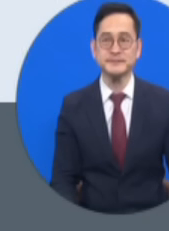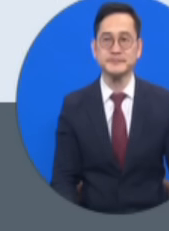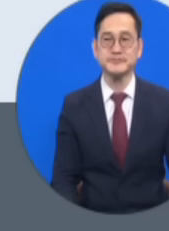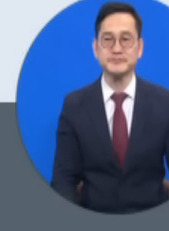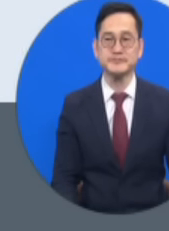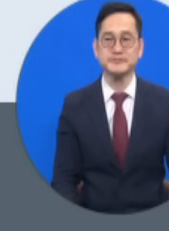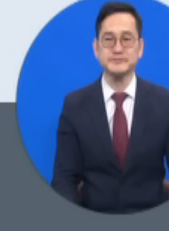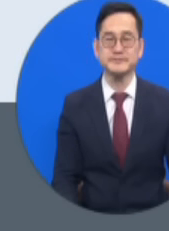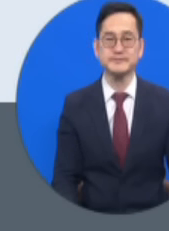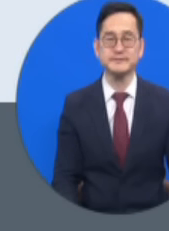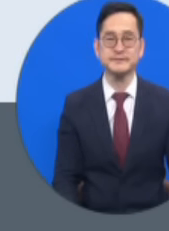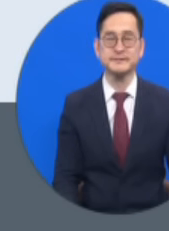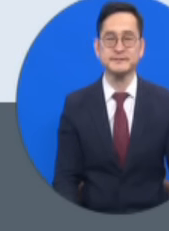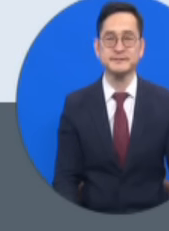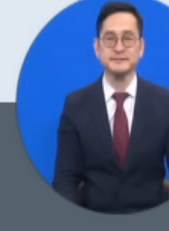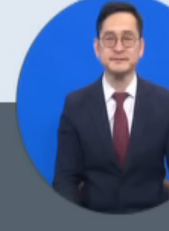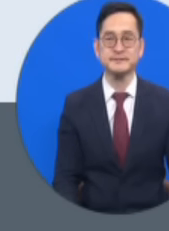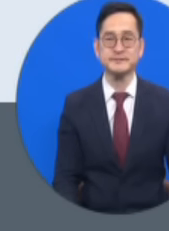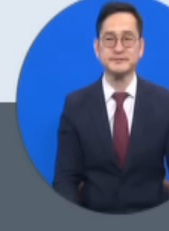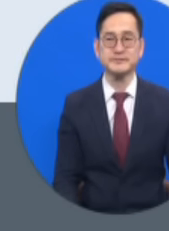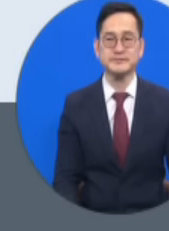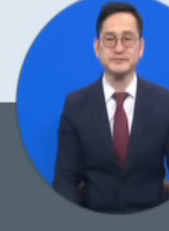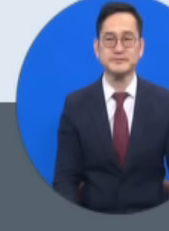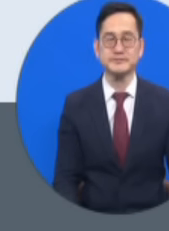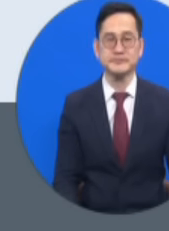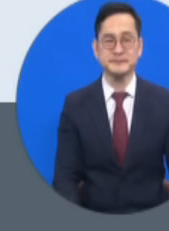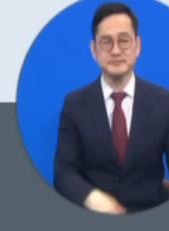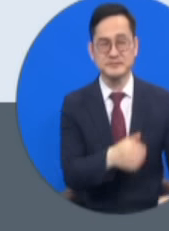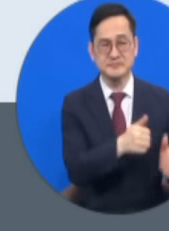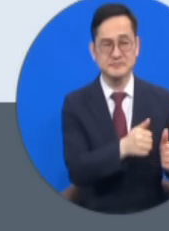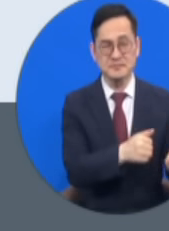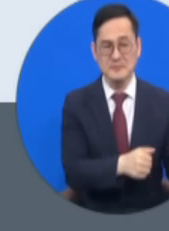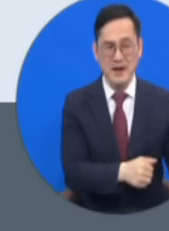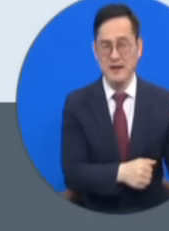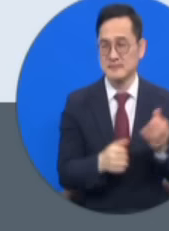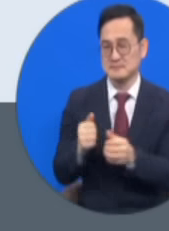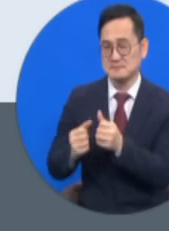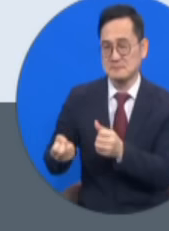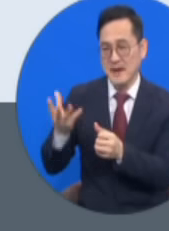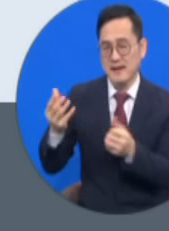그리고 경선 프리미엄이 있다. 서로 이런 얘기하고 있어요.